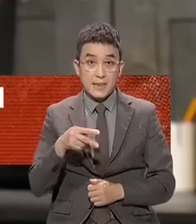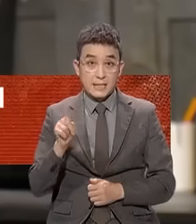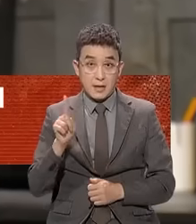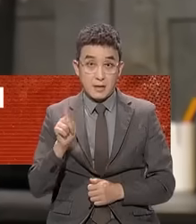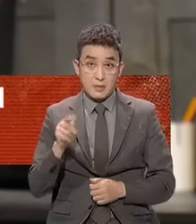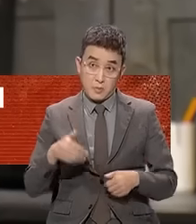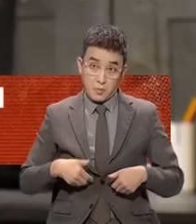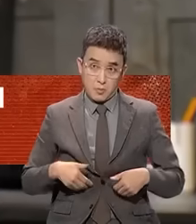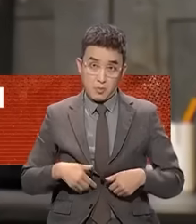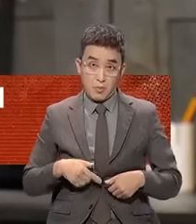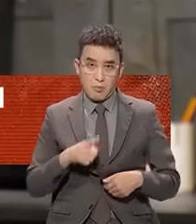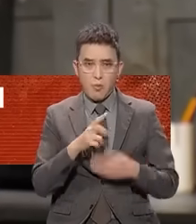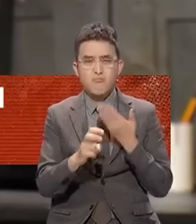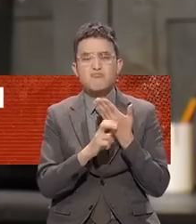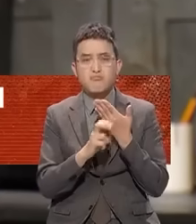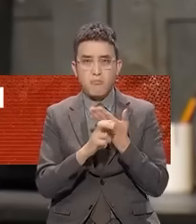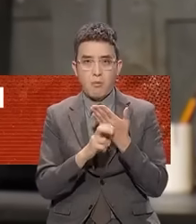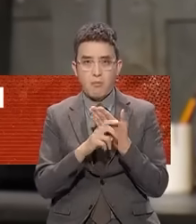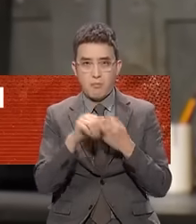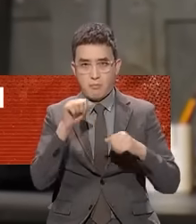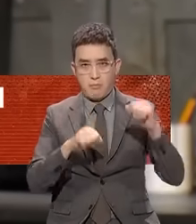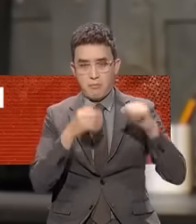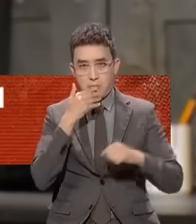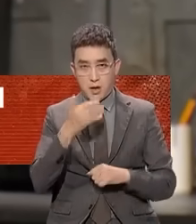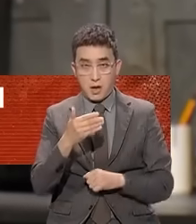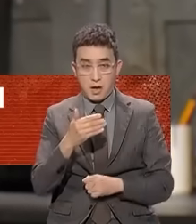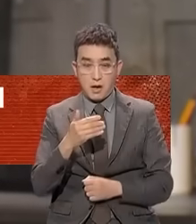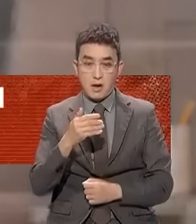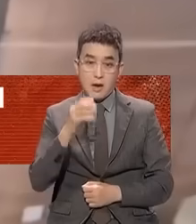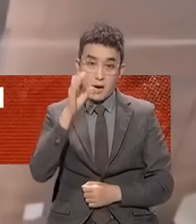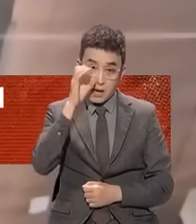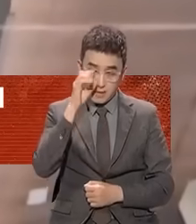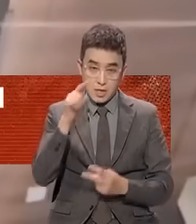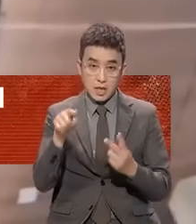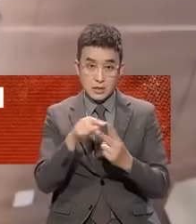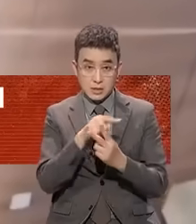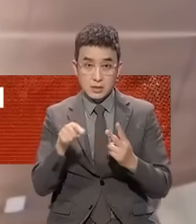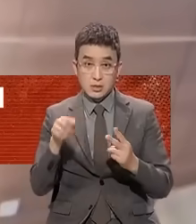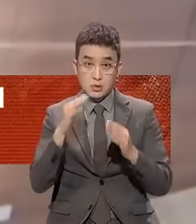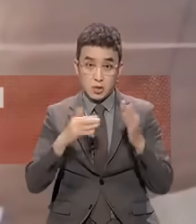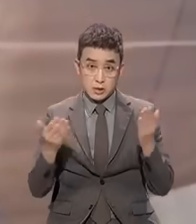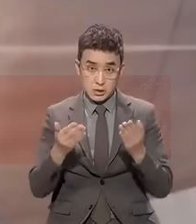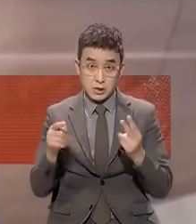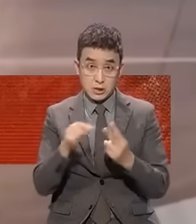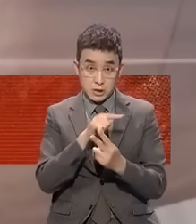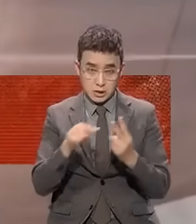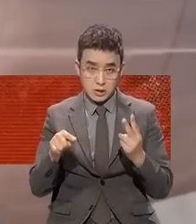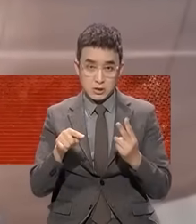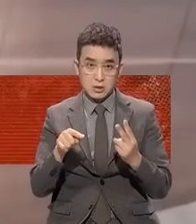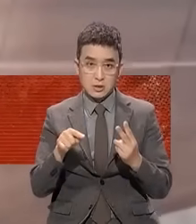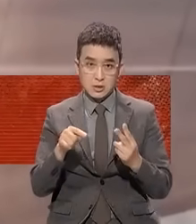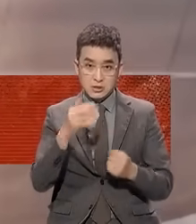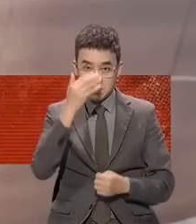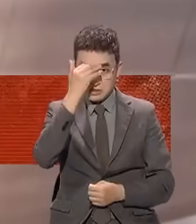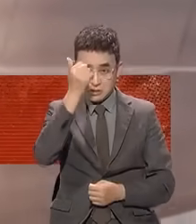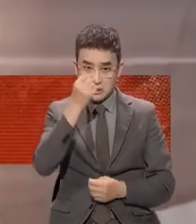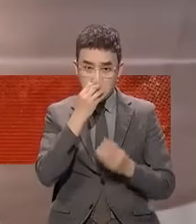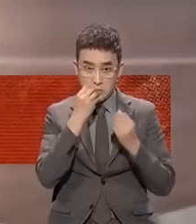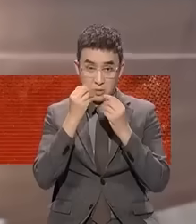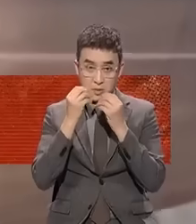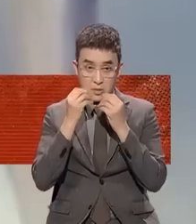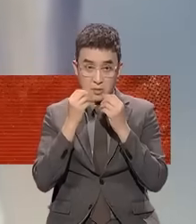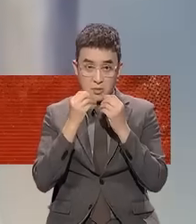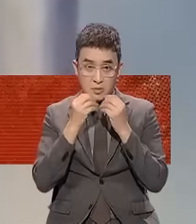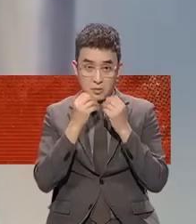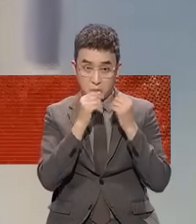이게 불법 행위가 될 수가 있습니다. 뭐 알바든 어쨌든 간에 그런 마스터키를 주면 안 되는 거죠. 직접 가가지고 문을 열든지